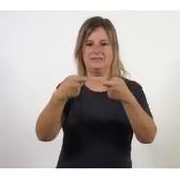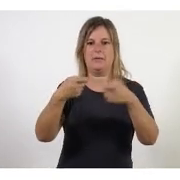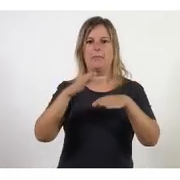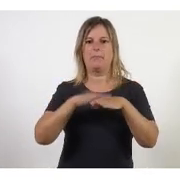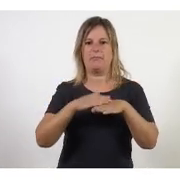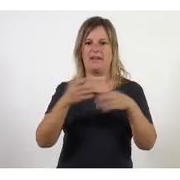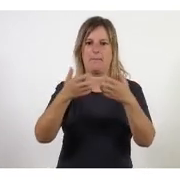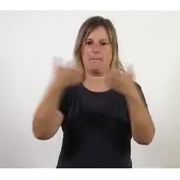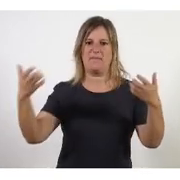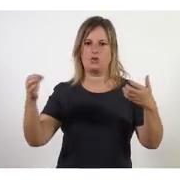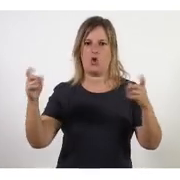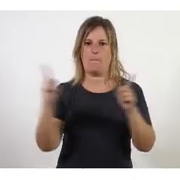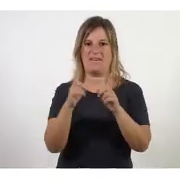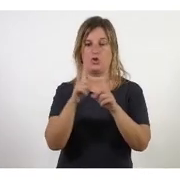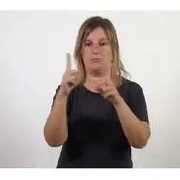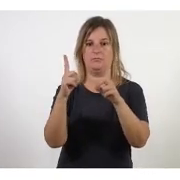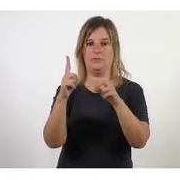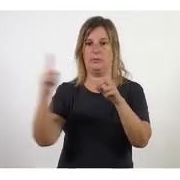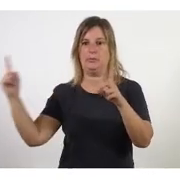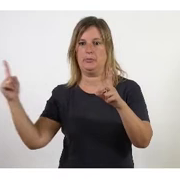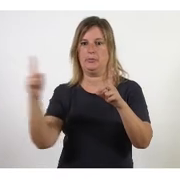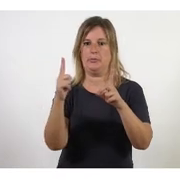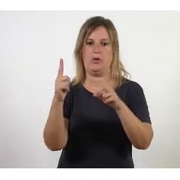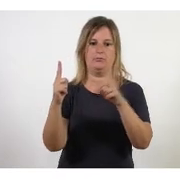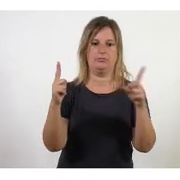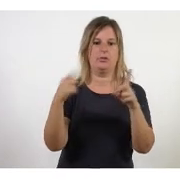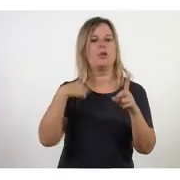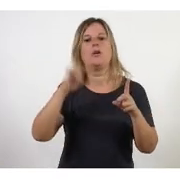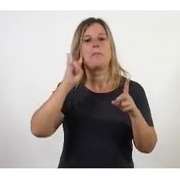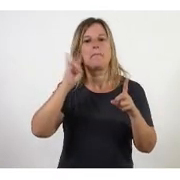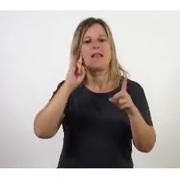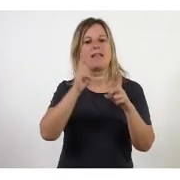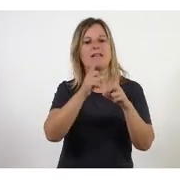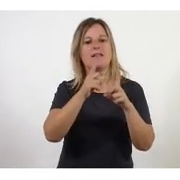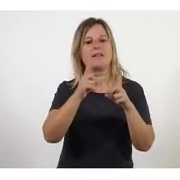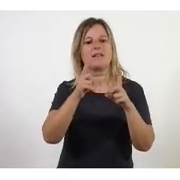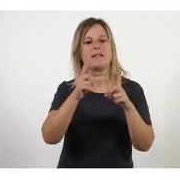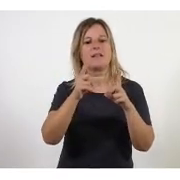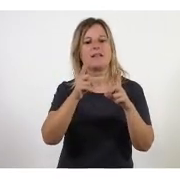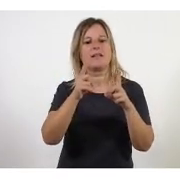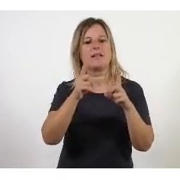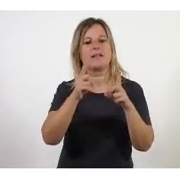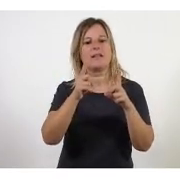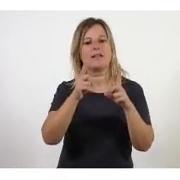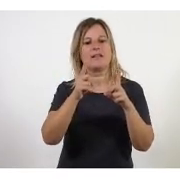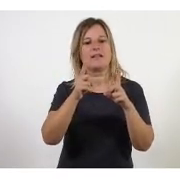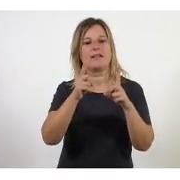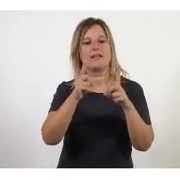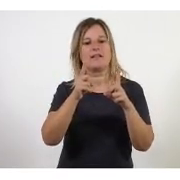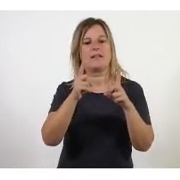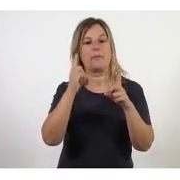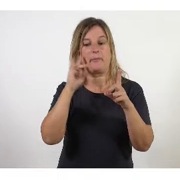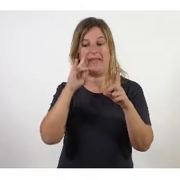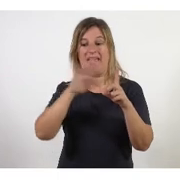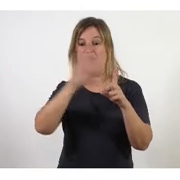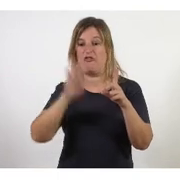fer? Doncs el que haurem de fer és donar-li el play. Avui, aquí, 25 de setembre, coincidint amb el quart aniversari de l'Agenda 2030. Vale. Aquí